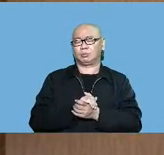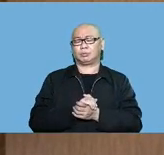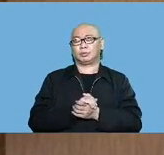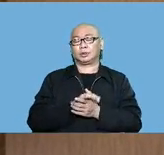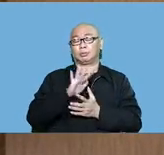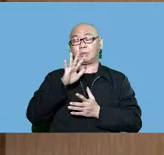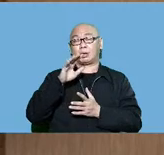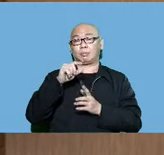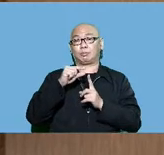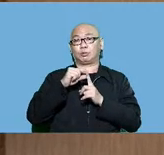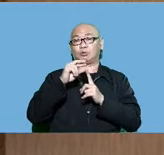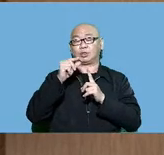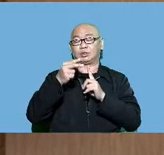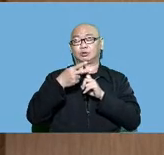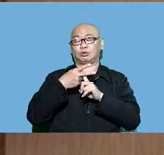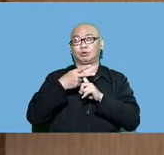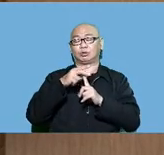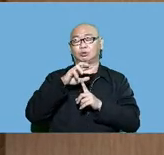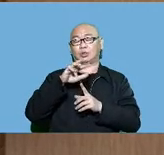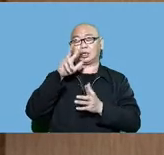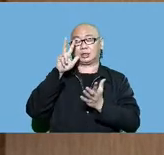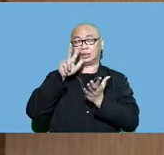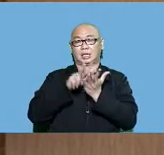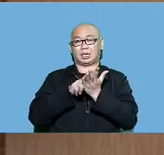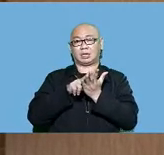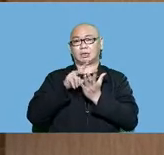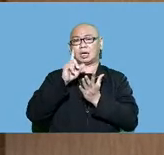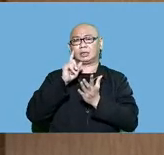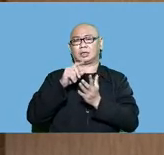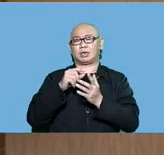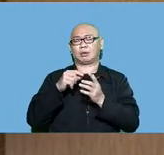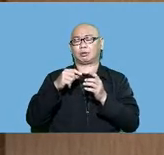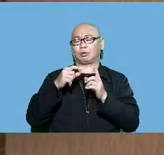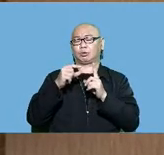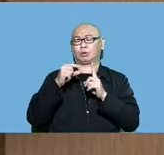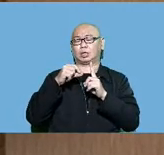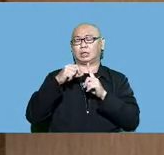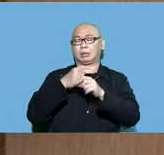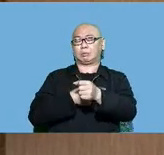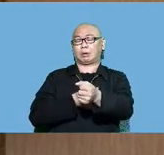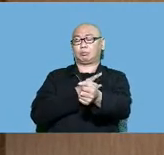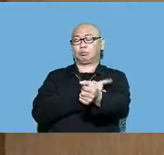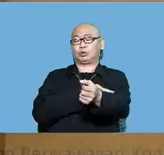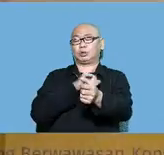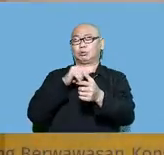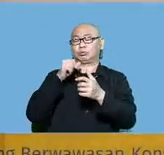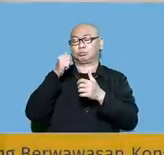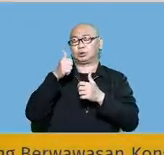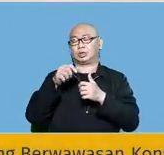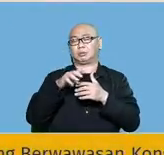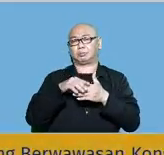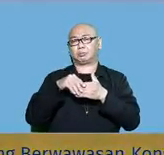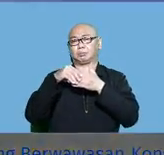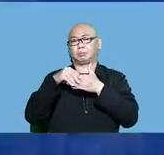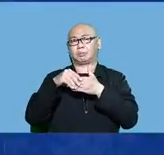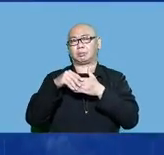profesor yang hari ini dikukuhkan memiliki kompetensi yang sangat cukup untuk mengemban amanah